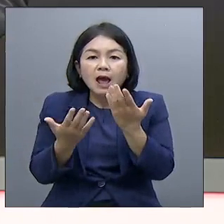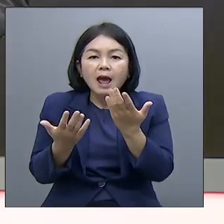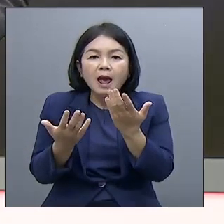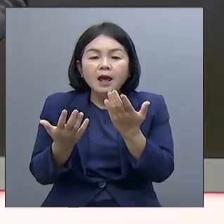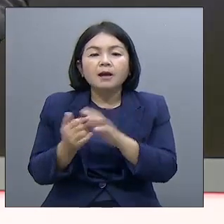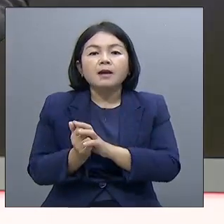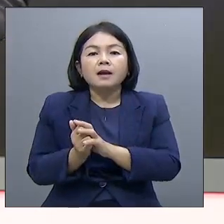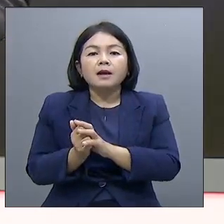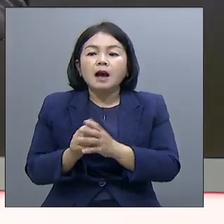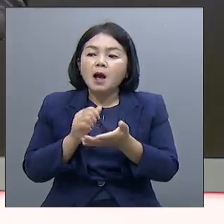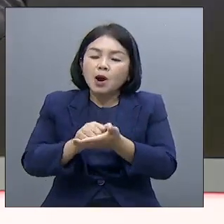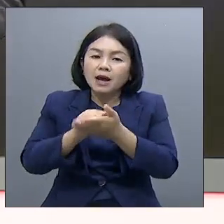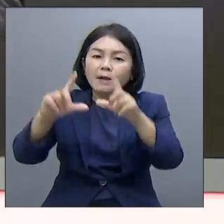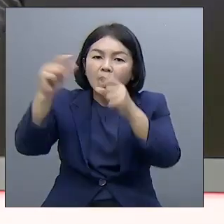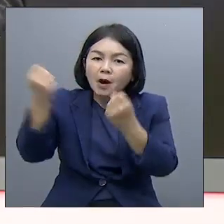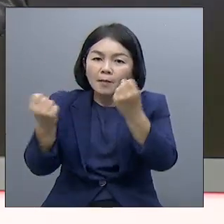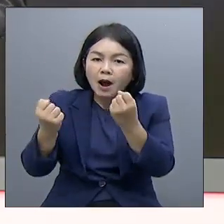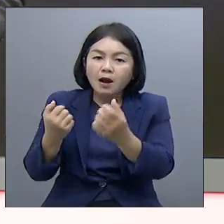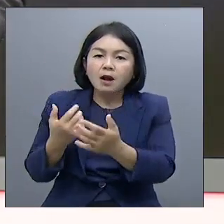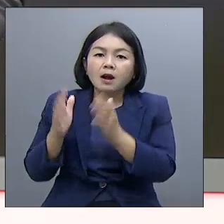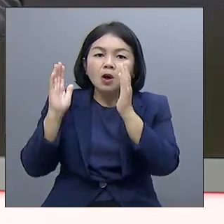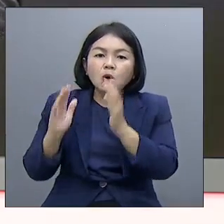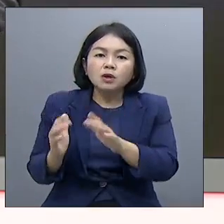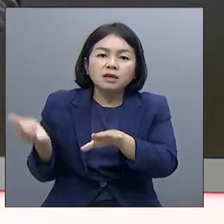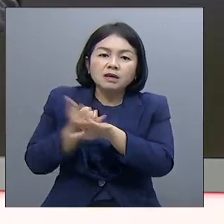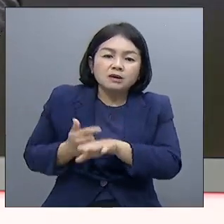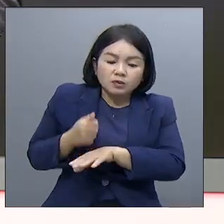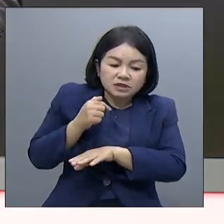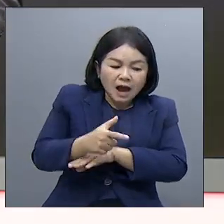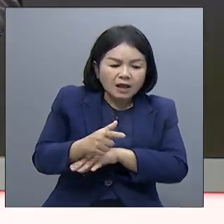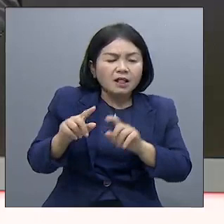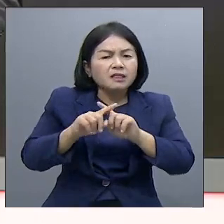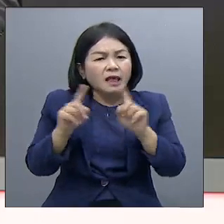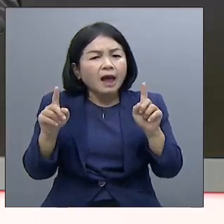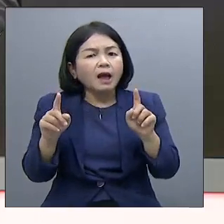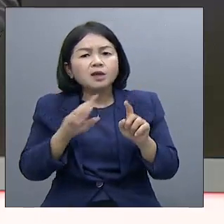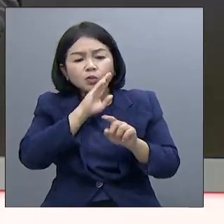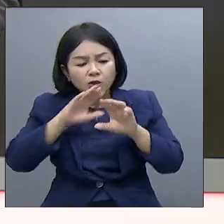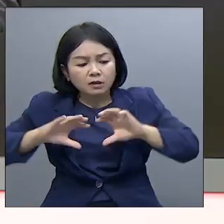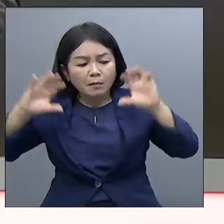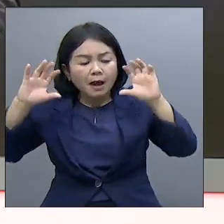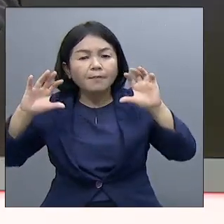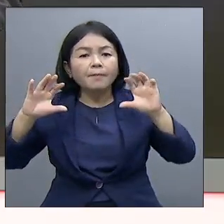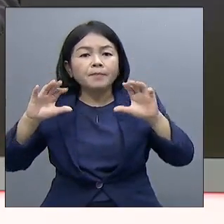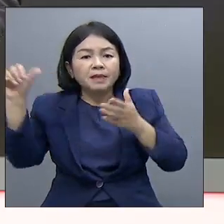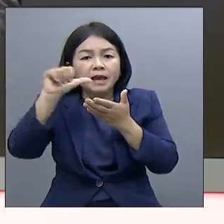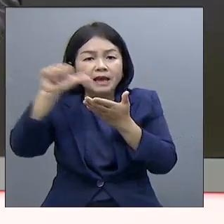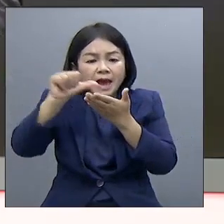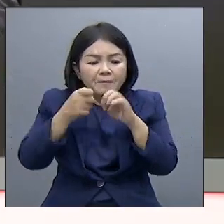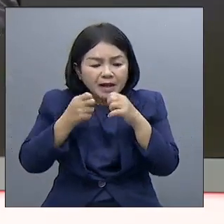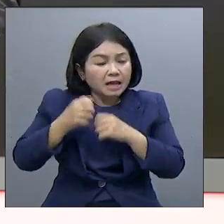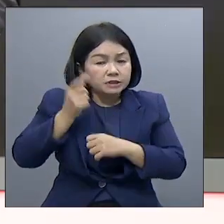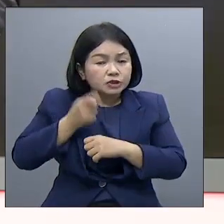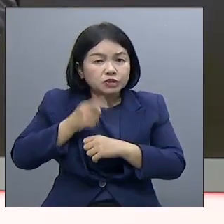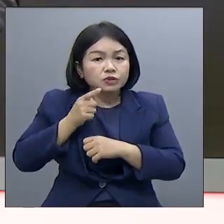ริการแล้วให้ลูกค้าเนี่ยเป็นคนจ่ายเงินแทนแต่ทีนี้หลายคนก็บอกว่าจริงๆแล้วถ้ารัฐเนี่ยอยากจะเกาให้ถูกที่คันจริงๆ